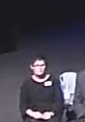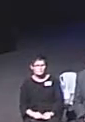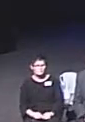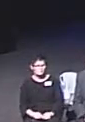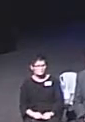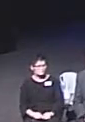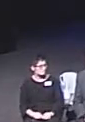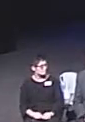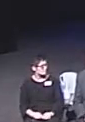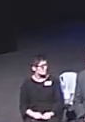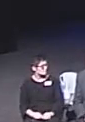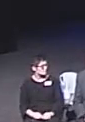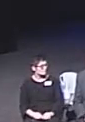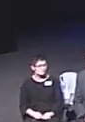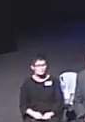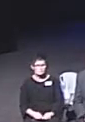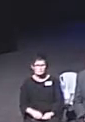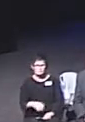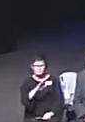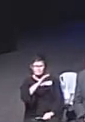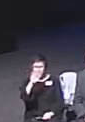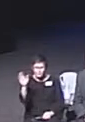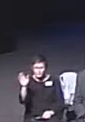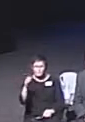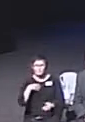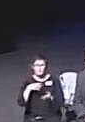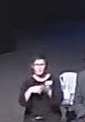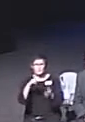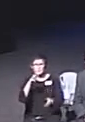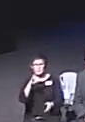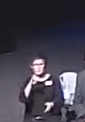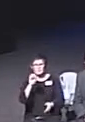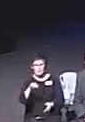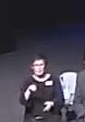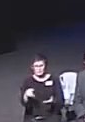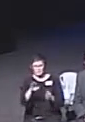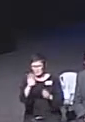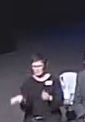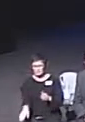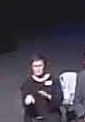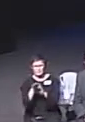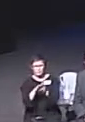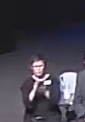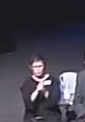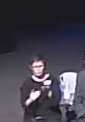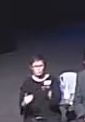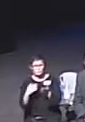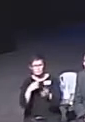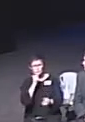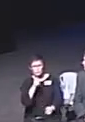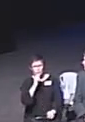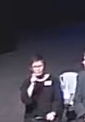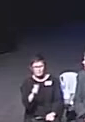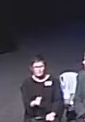No niin, moi kaikki ja tervetuloa takaisin. Mun nimi on Bisan ja mä oon tämän iltapäiväosuuden